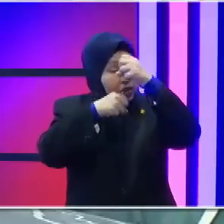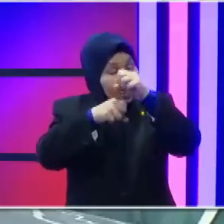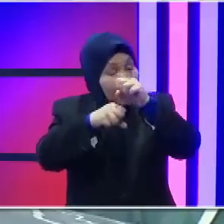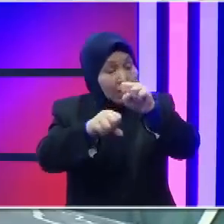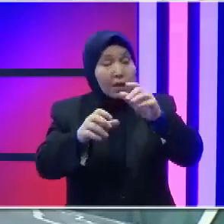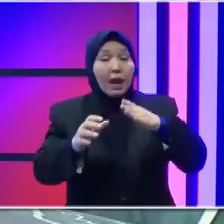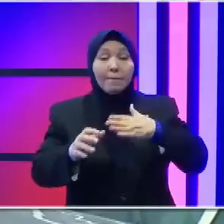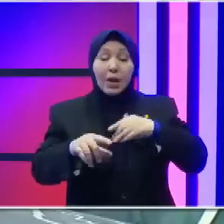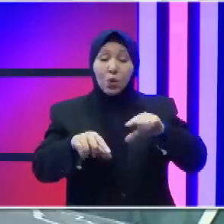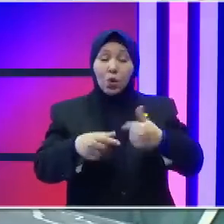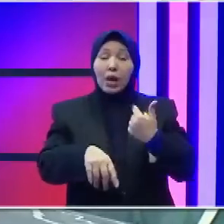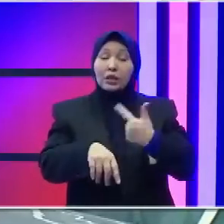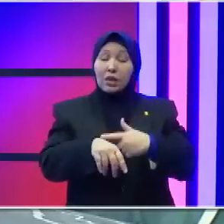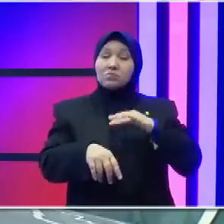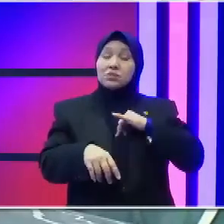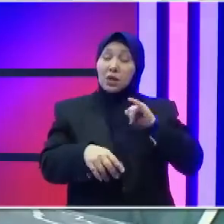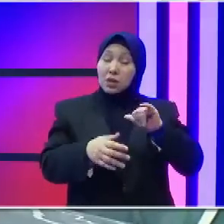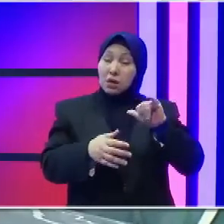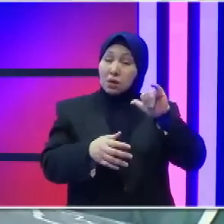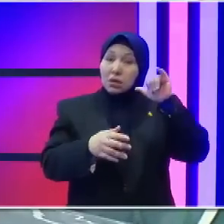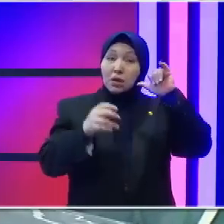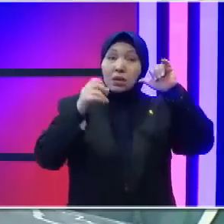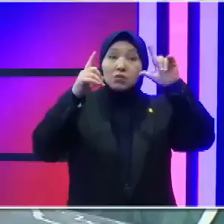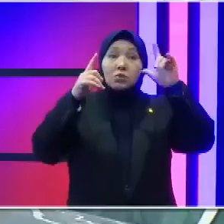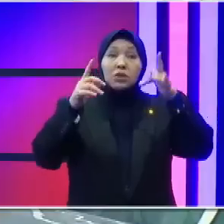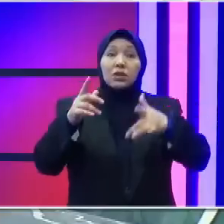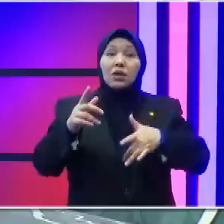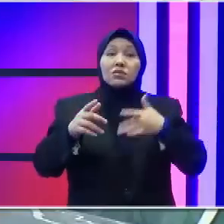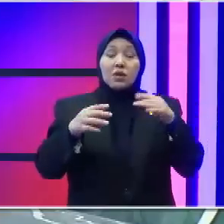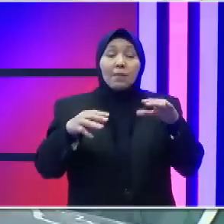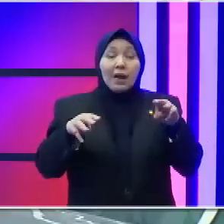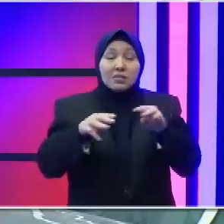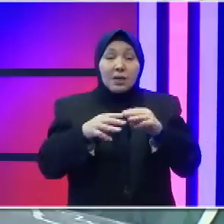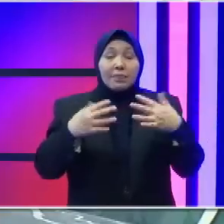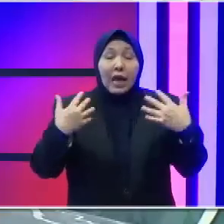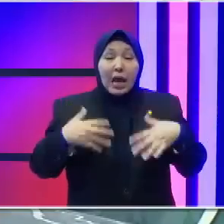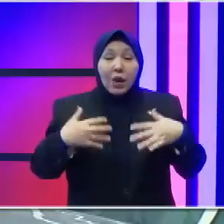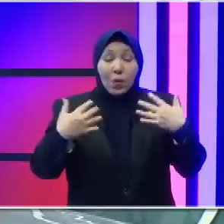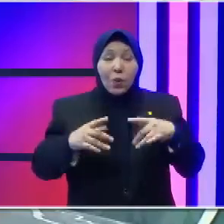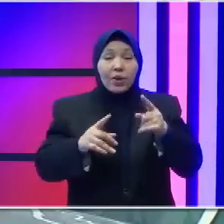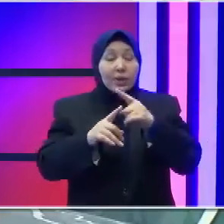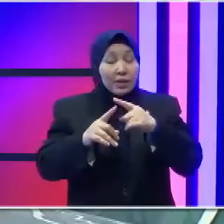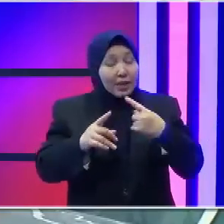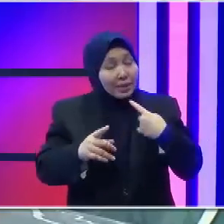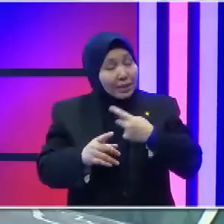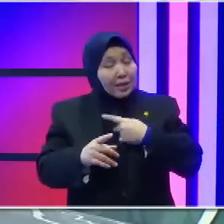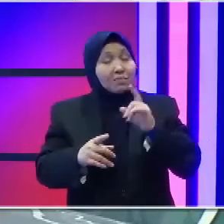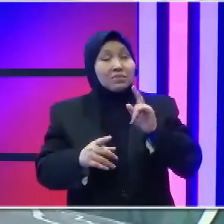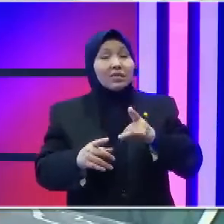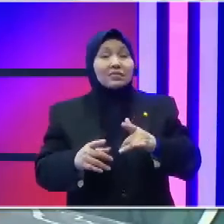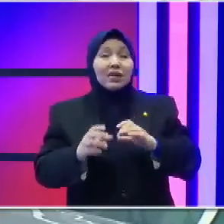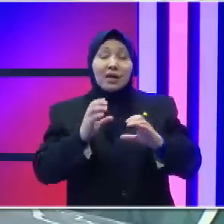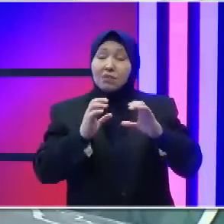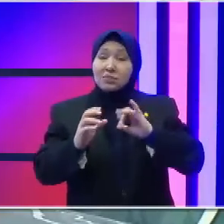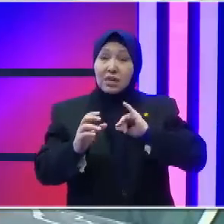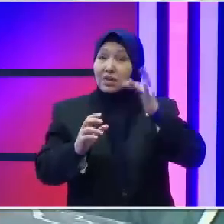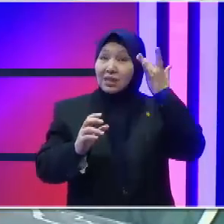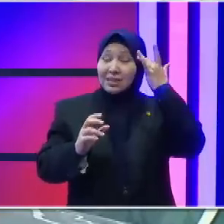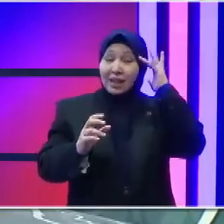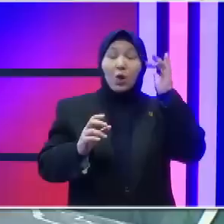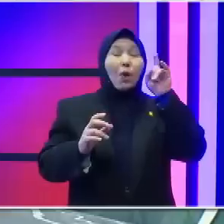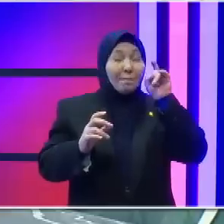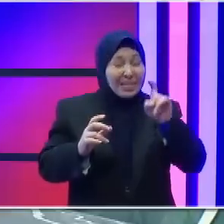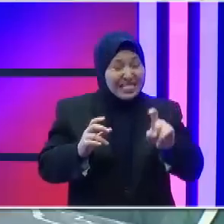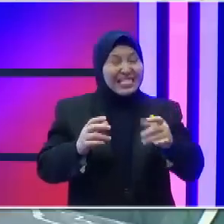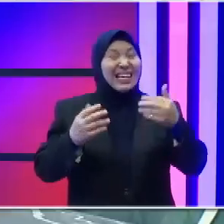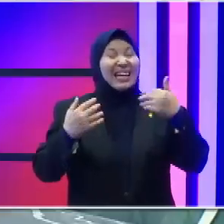amal. Saya terkejut dan rasa macam takut bila Ustaz berkata, kita kena rasa cakap, saya tak tahu. Kena ada rasa